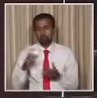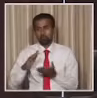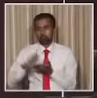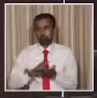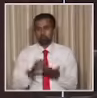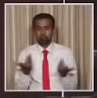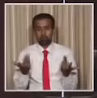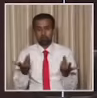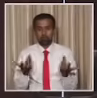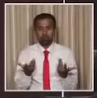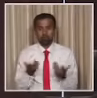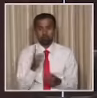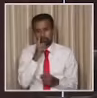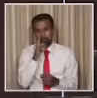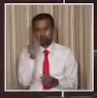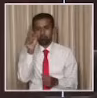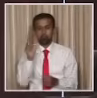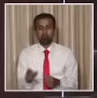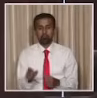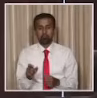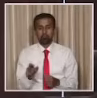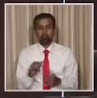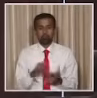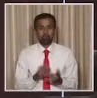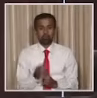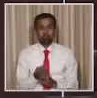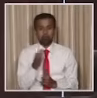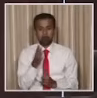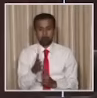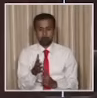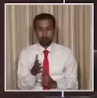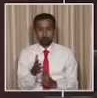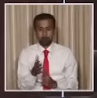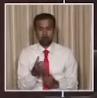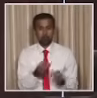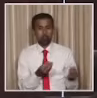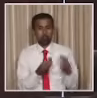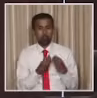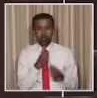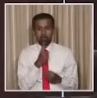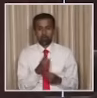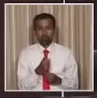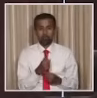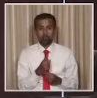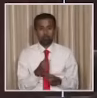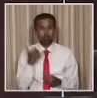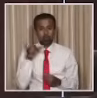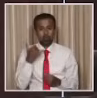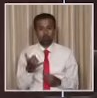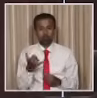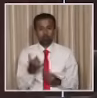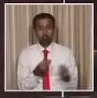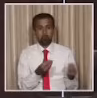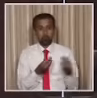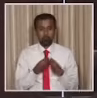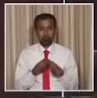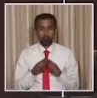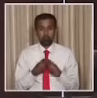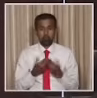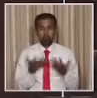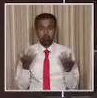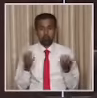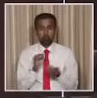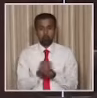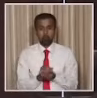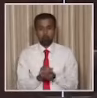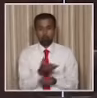ගැලවුම්කාරයෙක් නැති වෙච්ච නිසා හිටපු එකම මිනිහා අපේ සජිත් ප්‍රේමදාස මහත්මයාට මේක බාර ගන්න කිව්වලු එයාත් ඉන්න තැනලු කෝල් කරලා කිව්වේ. බාර ගන්න තිබුණා අපිටත් බහුතරේ තිබුණා